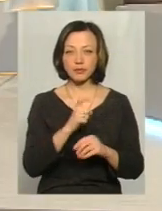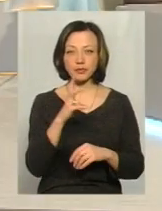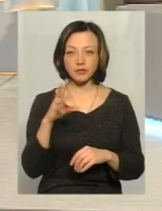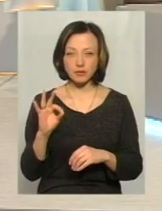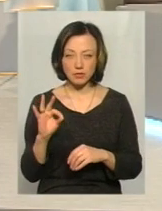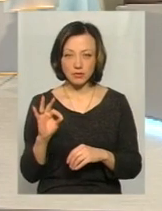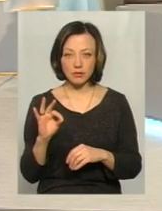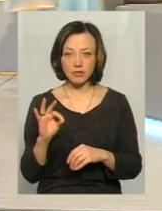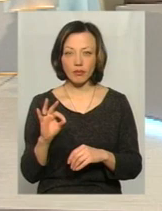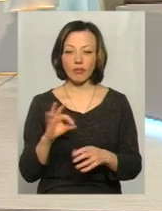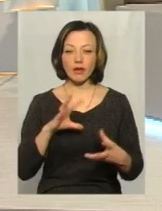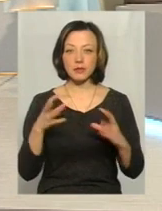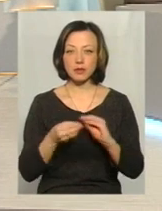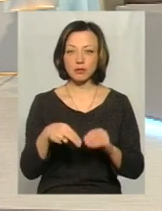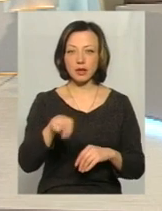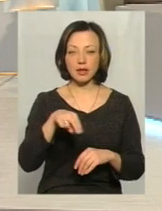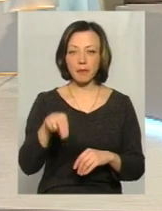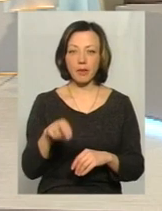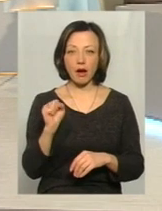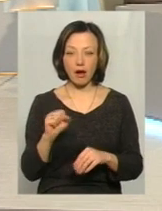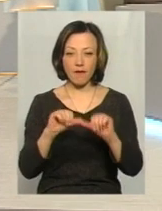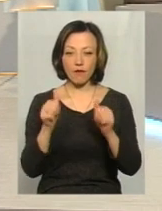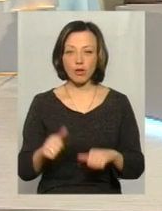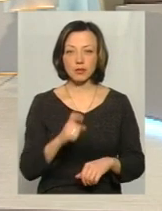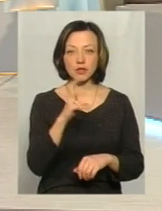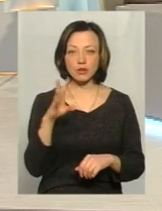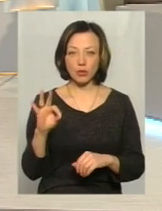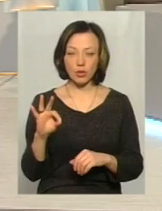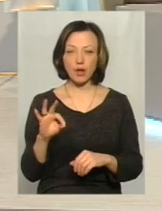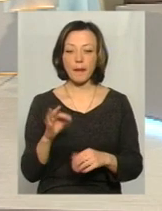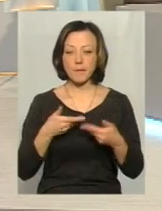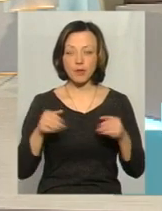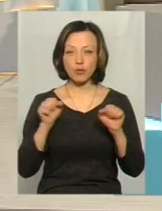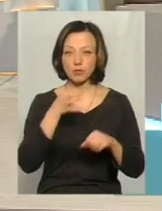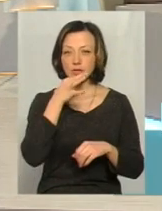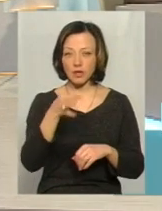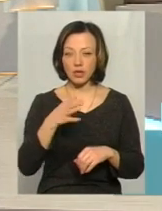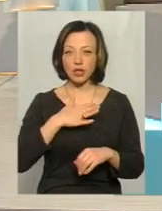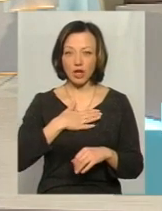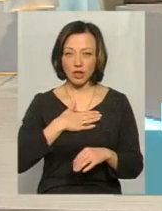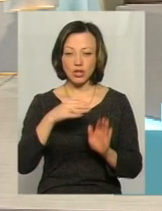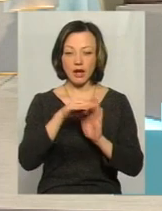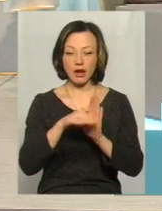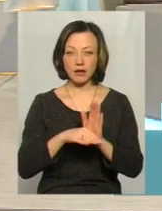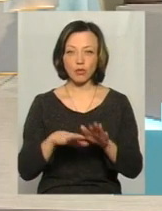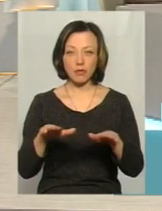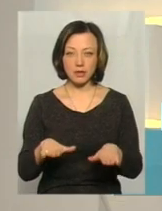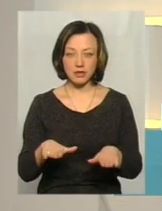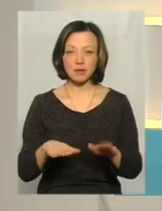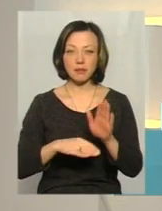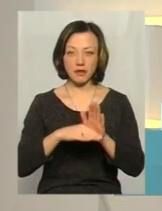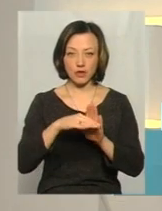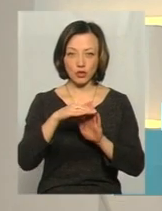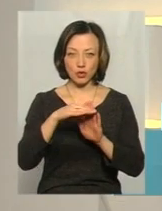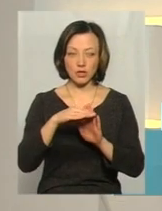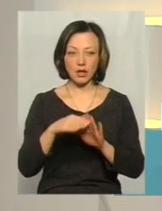незалежного оцінювання, підсумки ДПА у формі зовнішнього незалежного оцінювання, і ми можемо сказати, що наше рейтингове місце